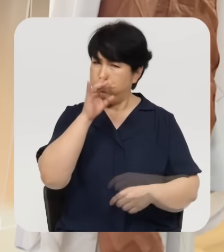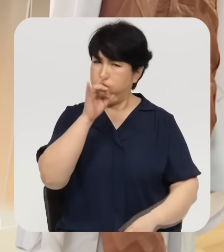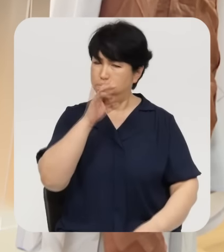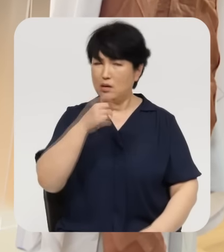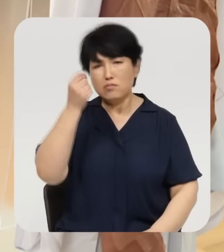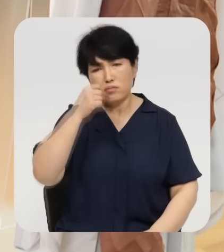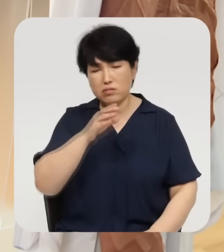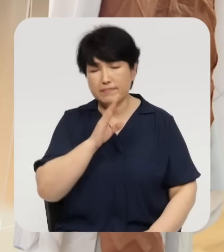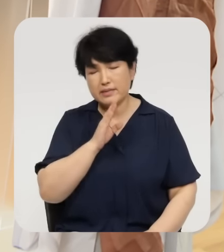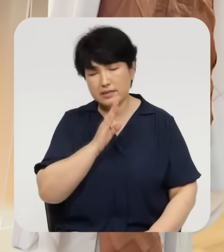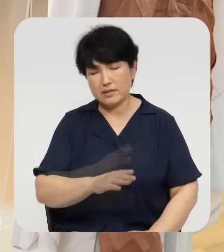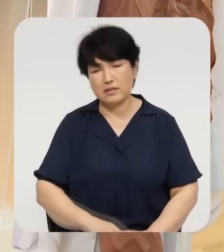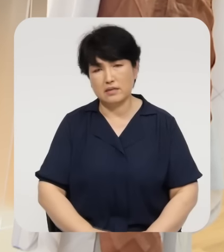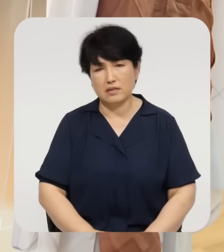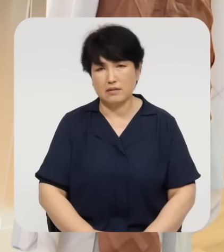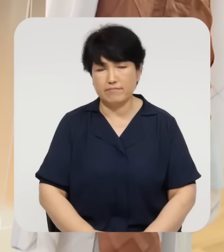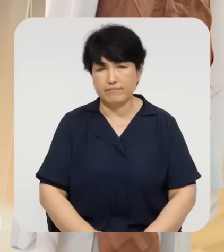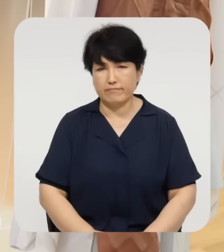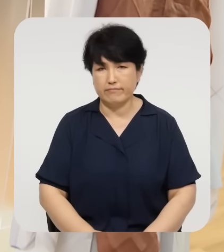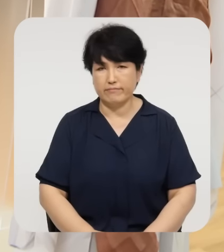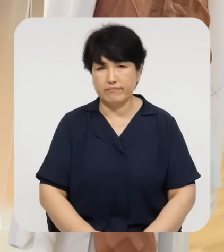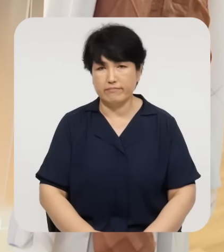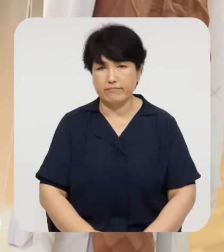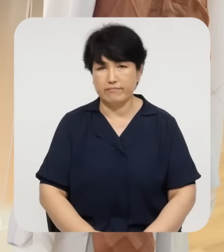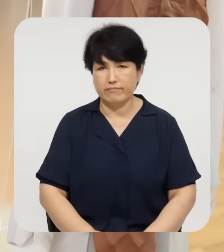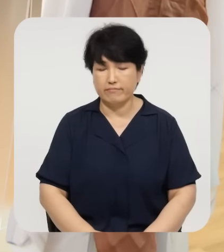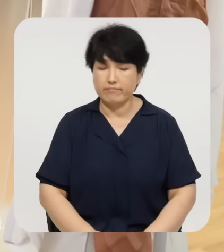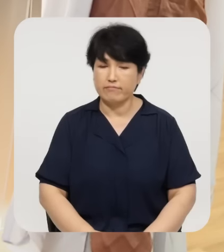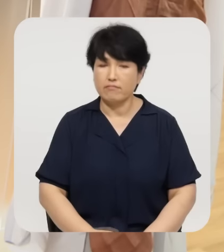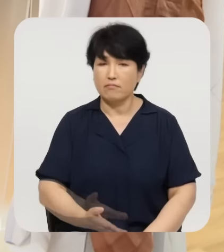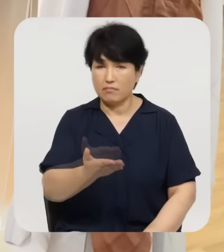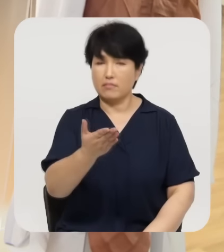웃음이 어떻게 나나? 울어야지. 응?